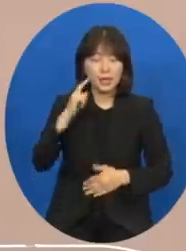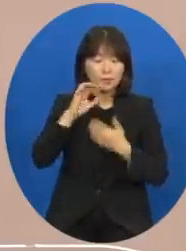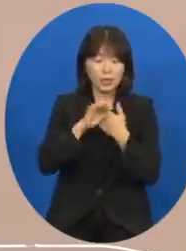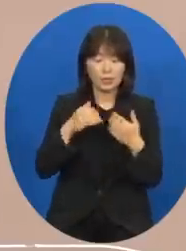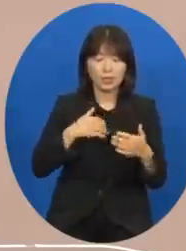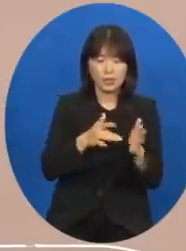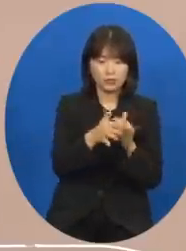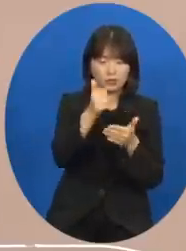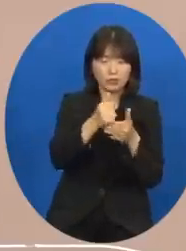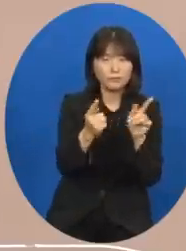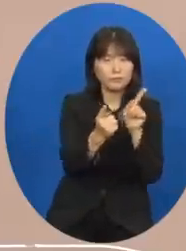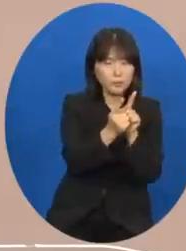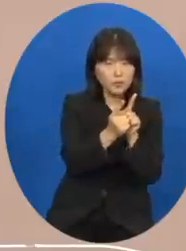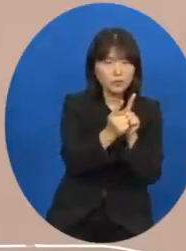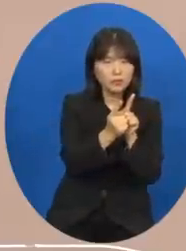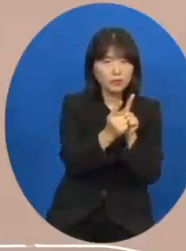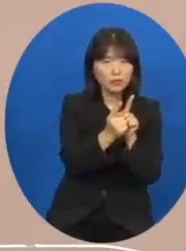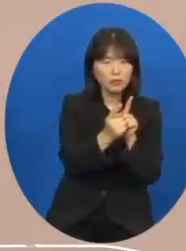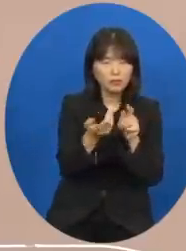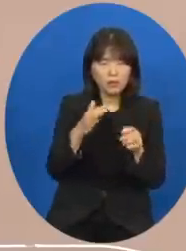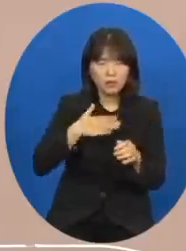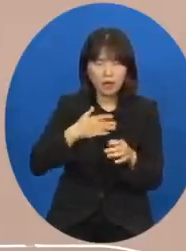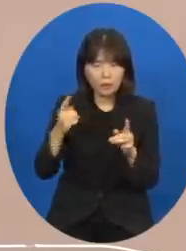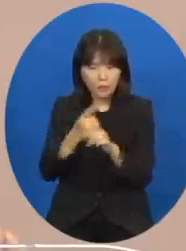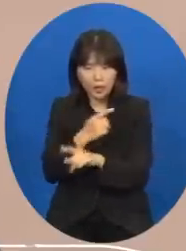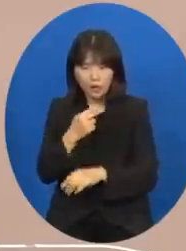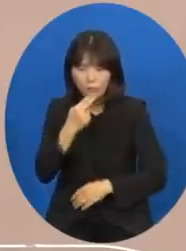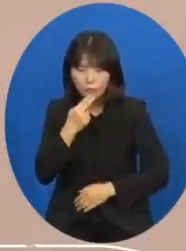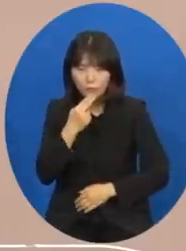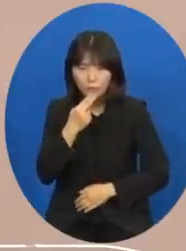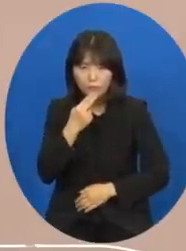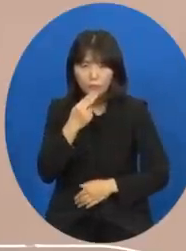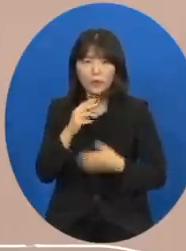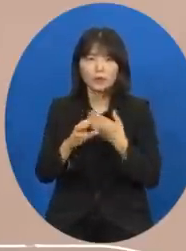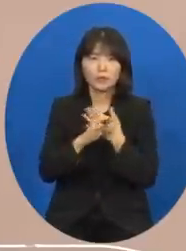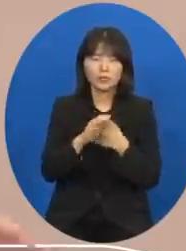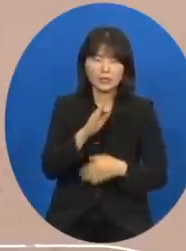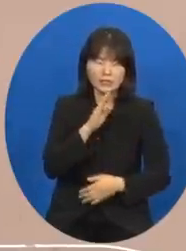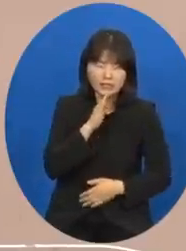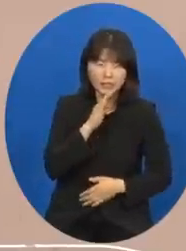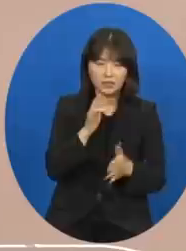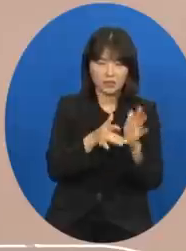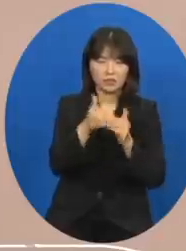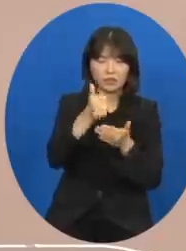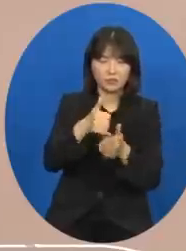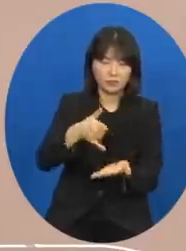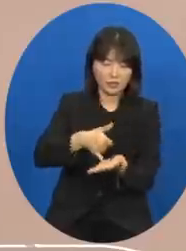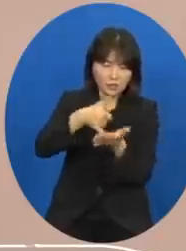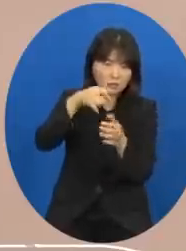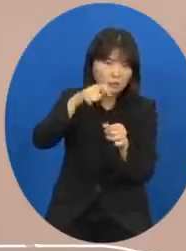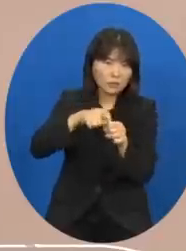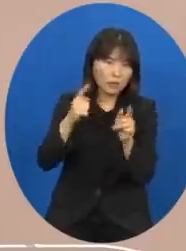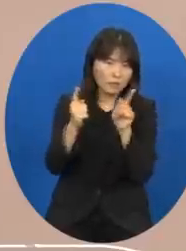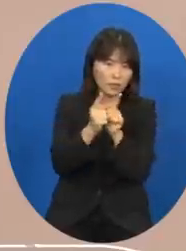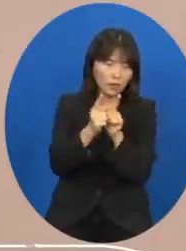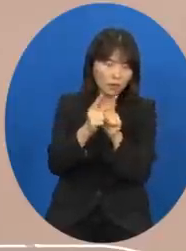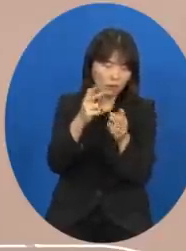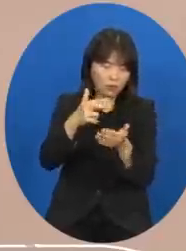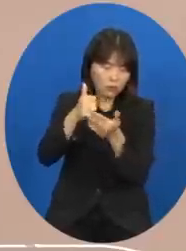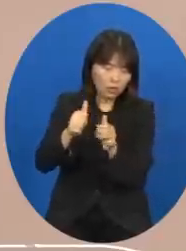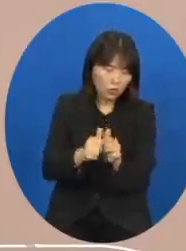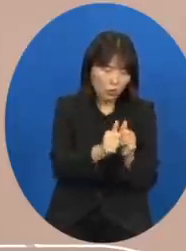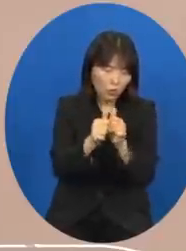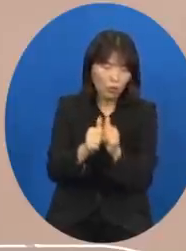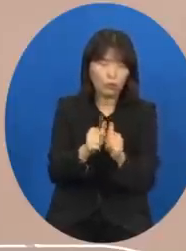믿었는데 내가 안 바뀌었다 그러면 아직 진짜 예수님을 인격적으로 만나고 주님과 동행하고